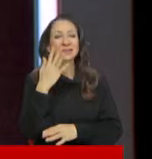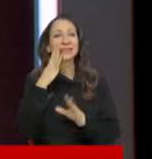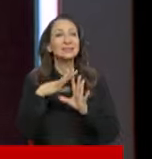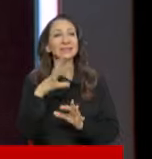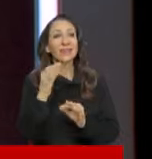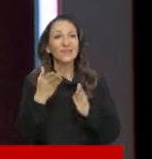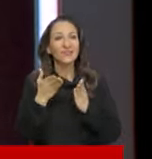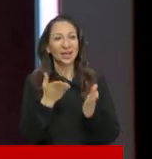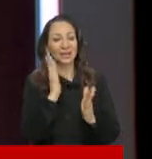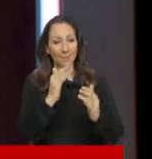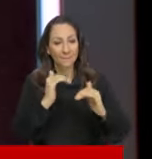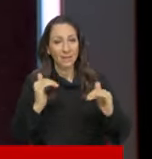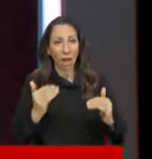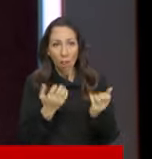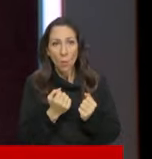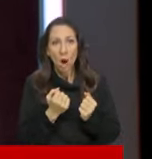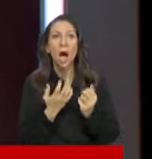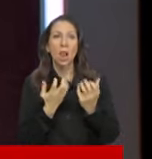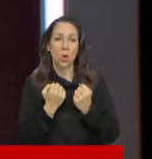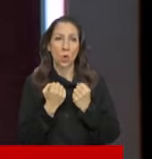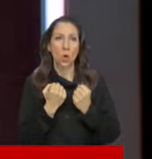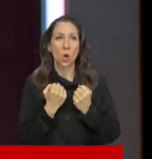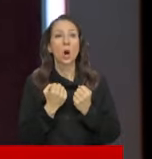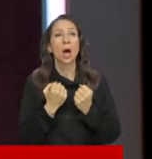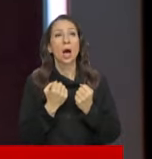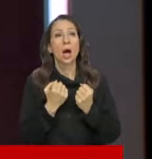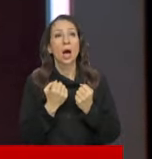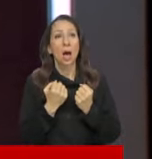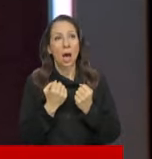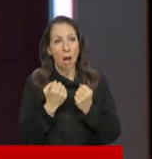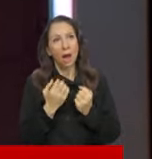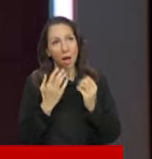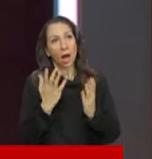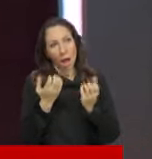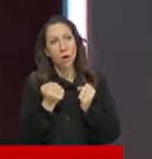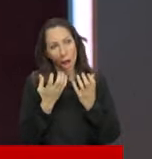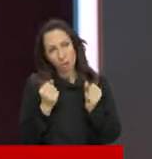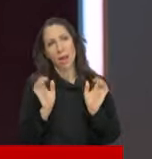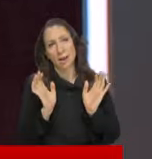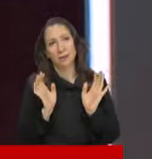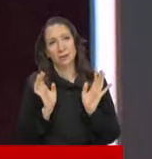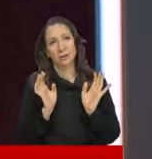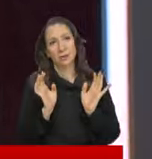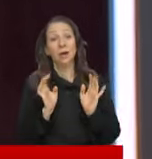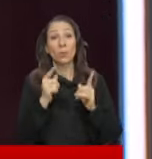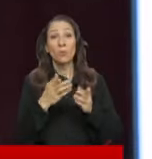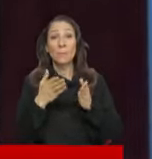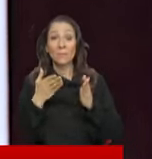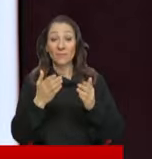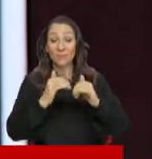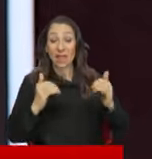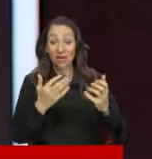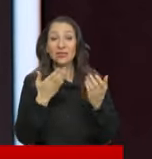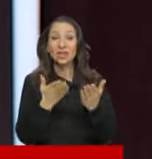insanlarımız fırına gidip p alıyorlar mı alıyorlar alabilen alıyor alıyorlar mı alıyorlar bu pideyi alırken